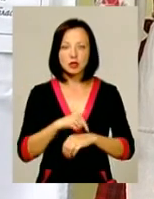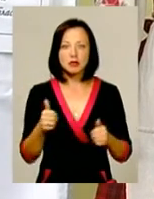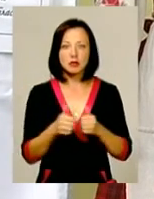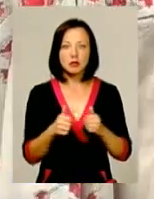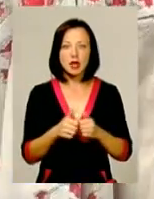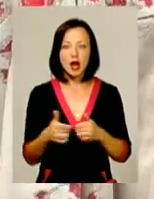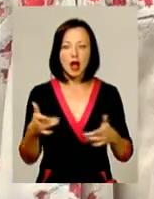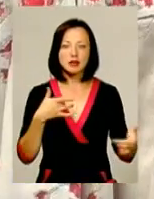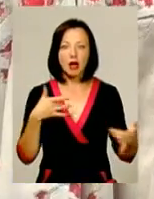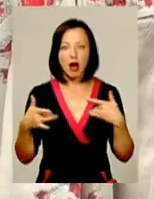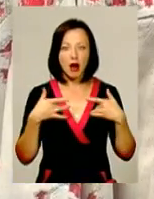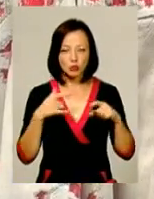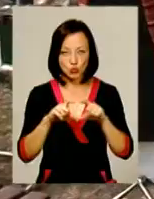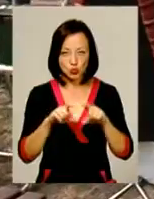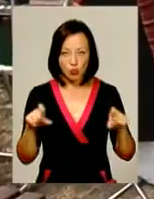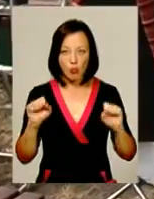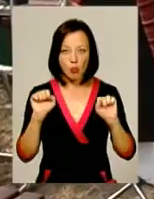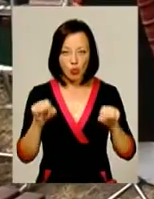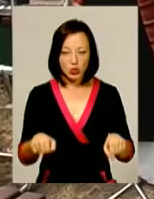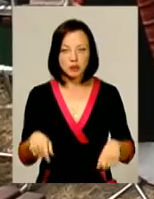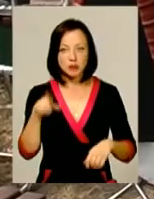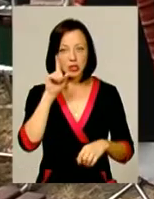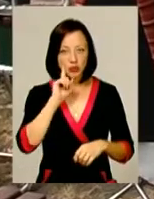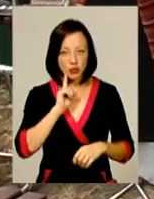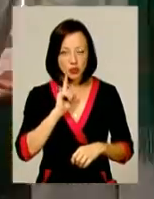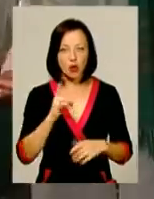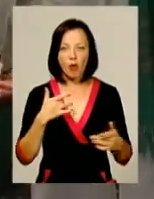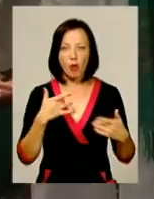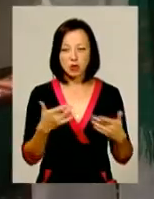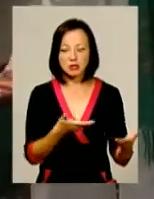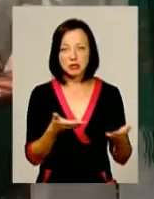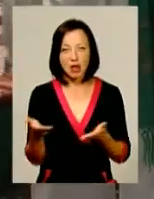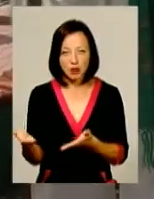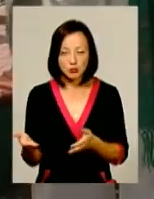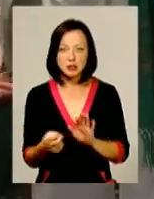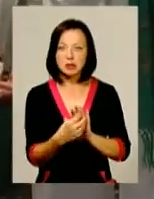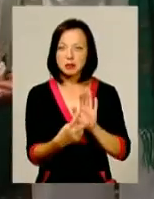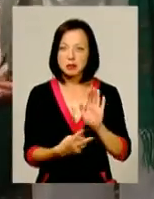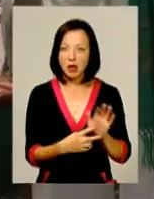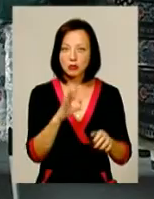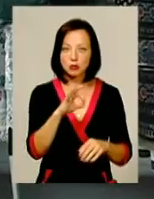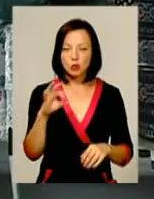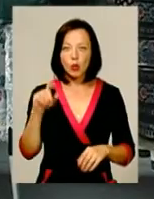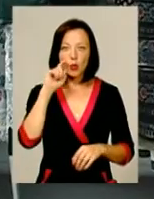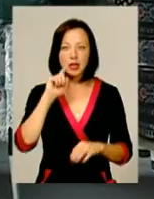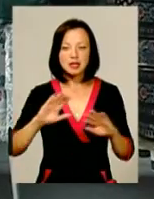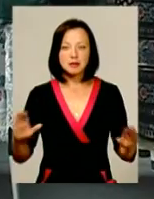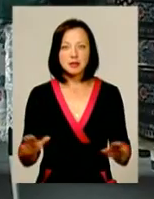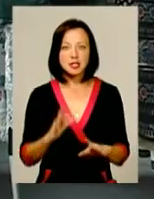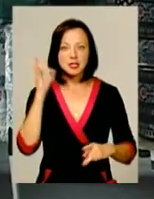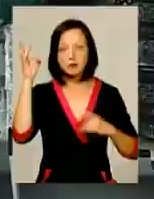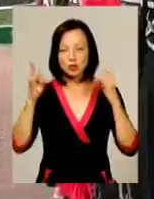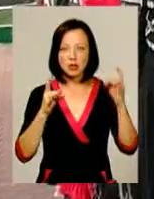муз драмтеатру імені Старицького можна буде насолодитися концертом. А о 17-й українські хіти звучатимуть в